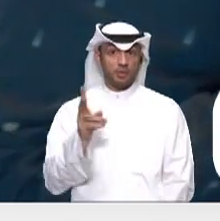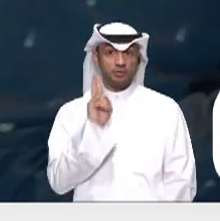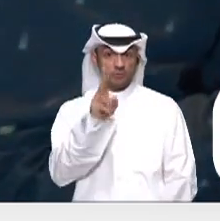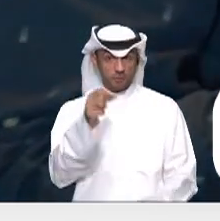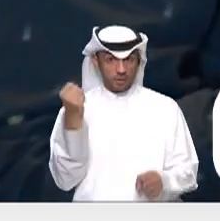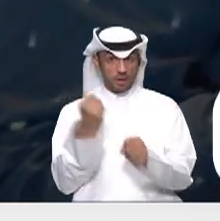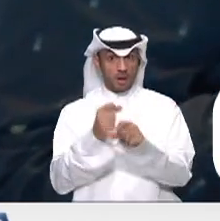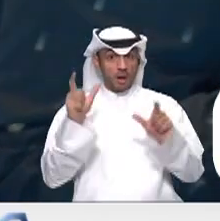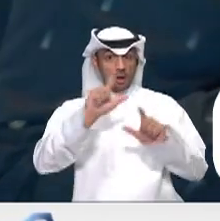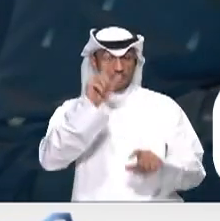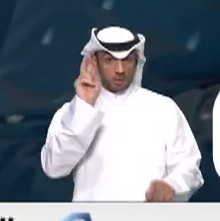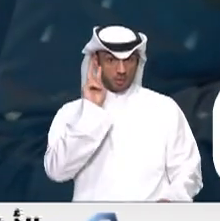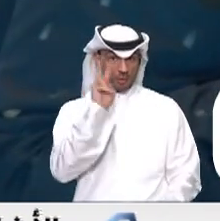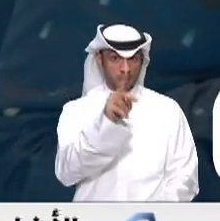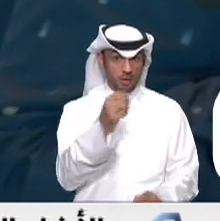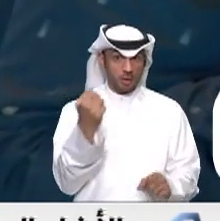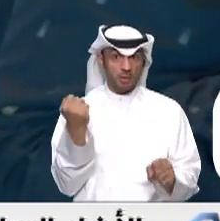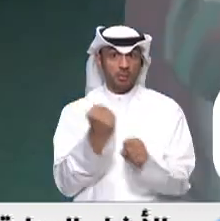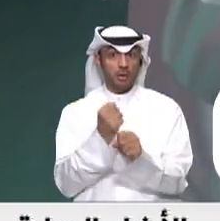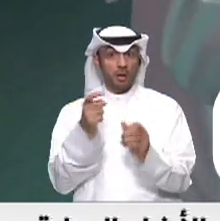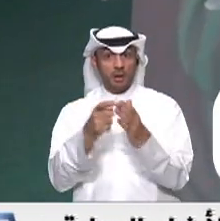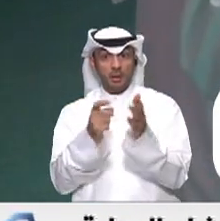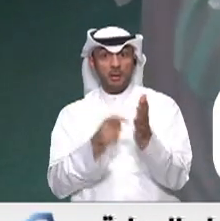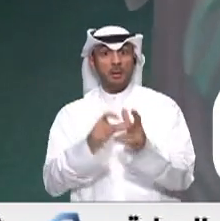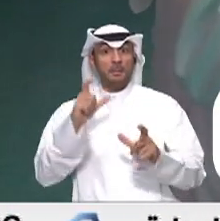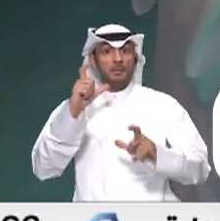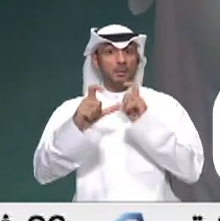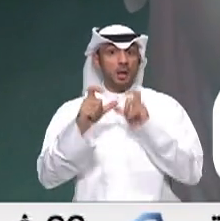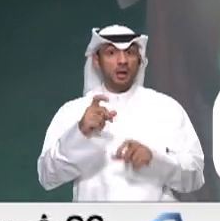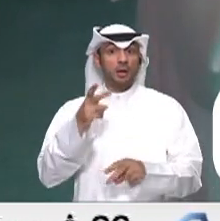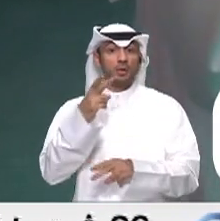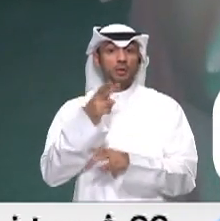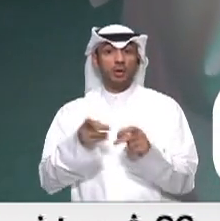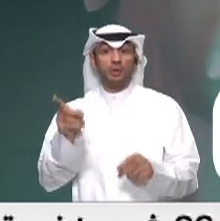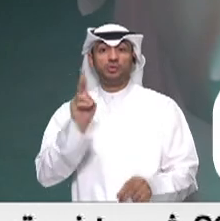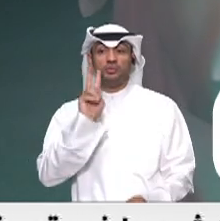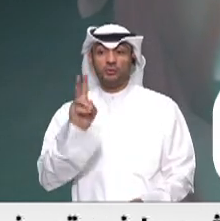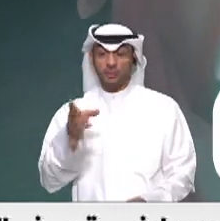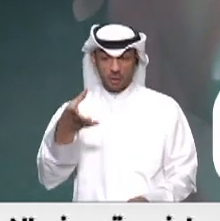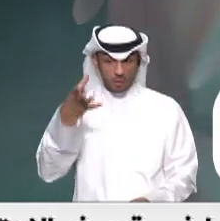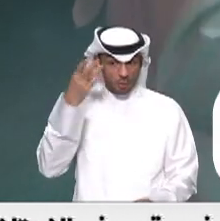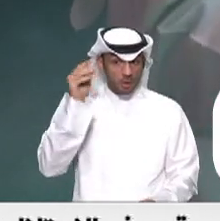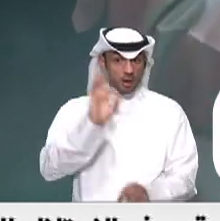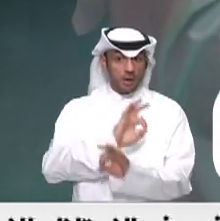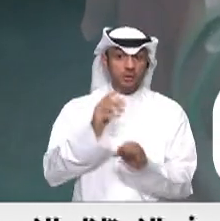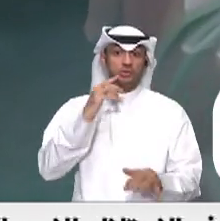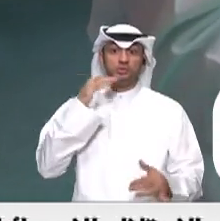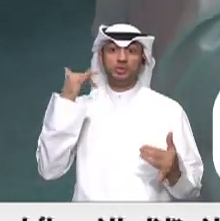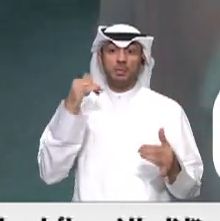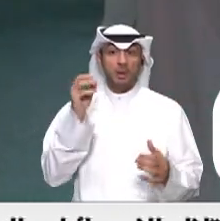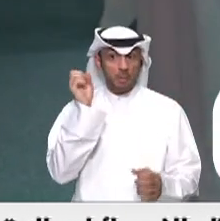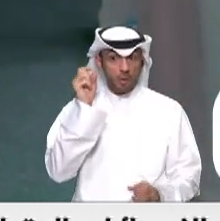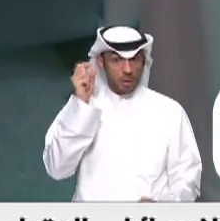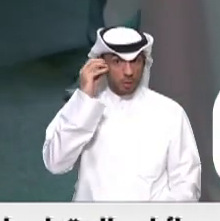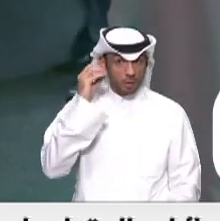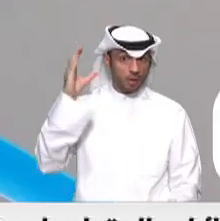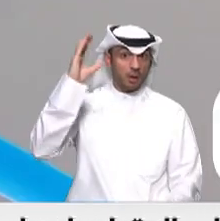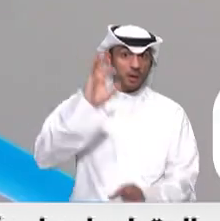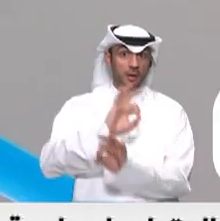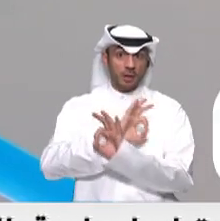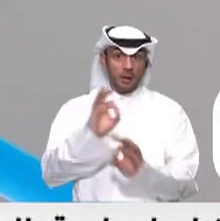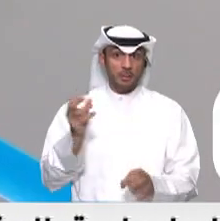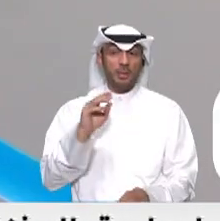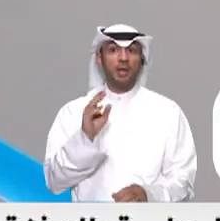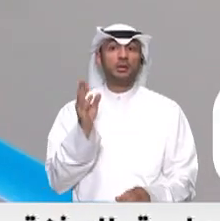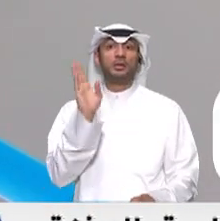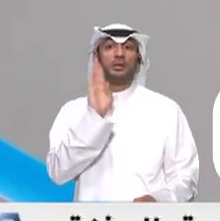إعلاميا كبيرا، التزاما من بنك وربا بالاهتمام بالمواهب الرقمية الكويتية الشبابية وتنميتها.